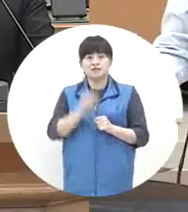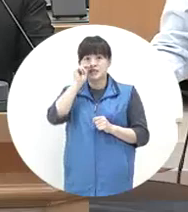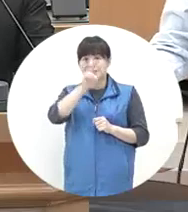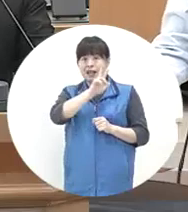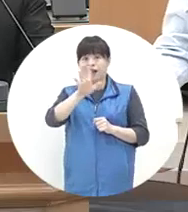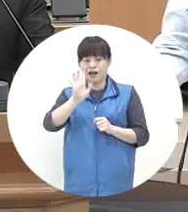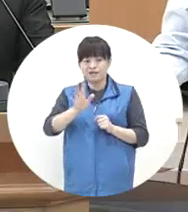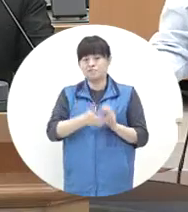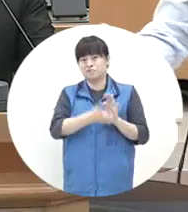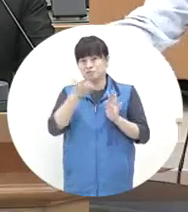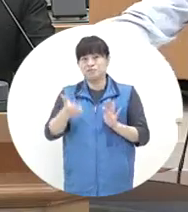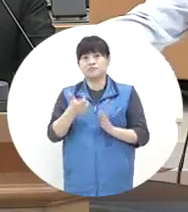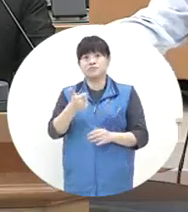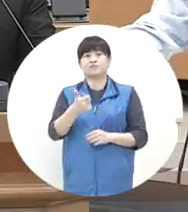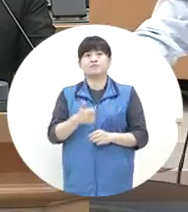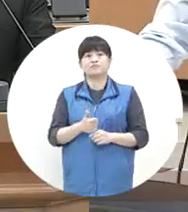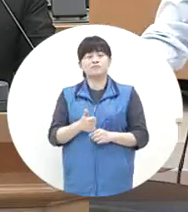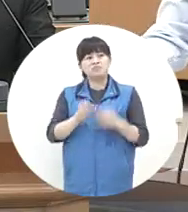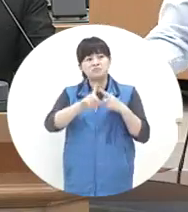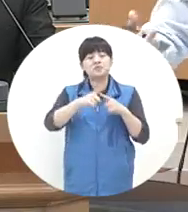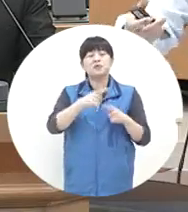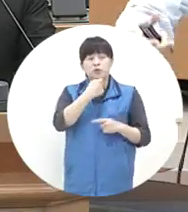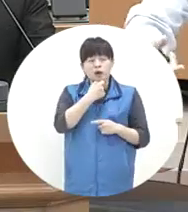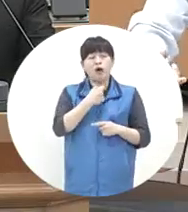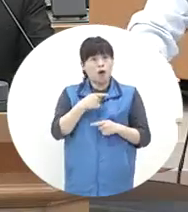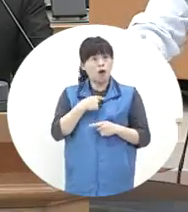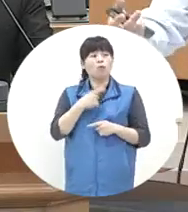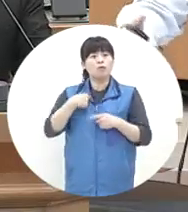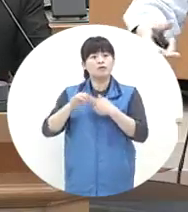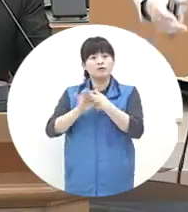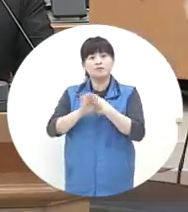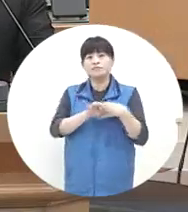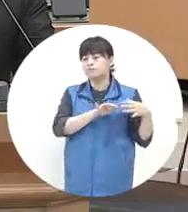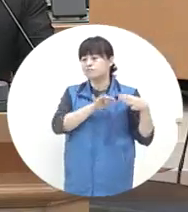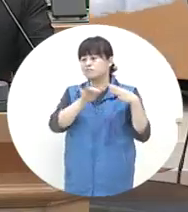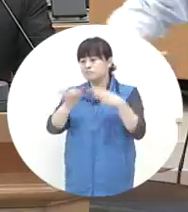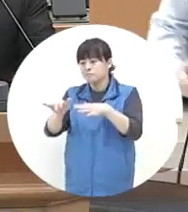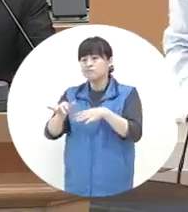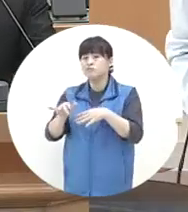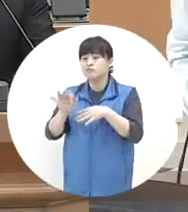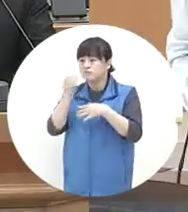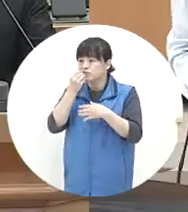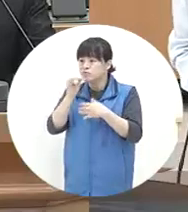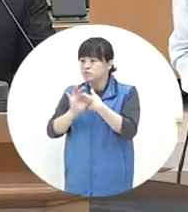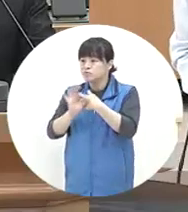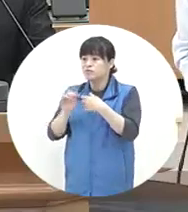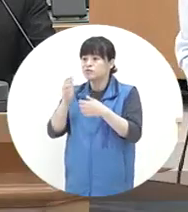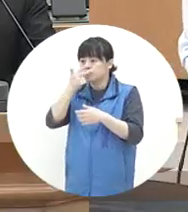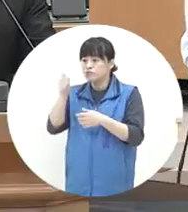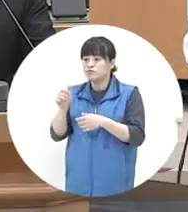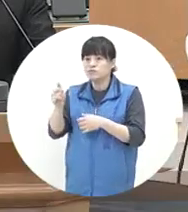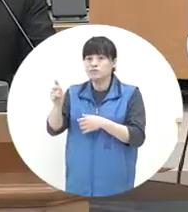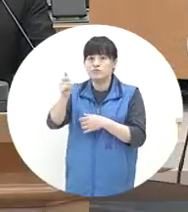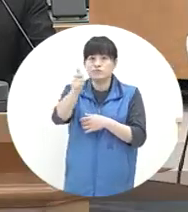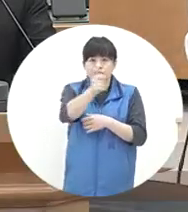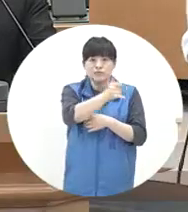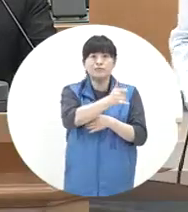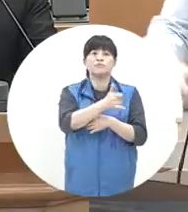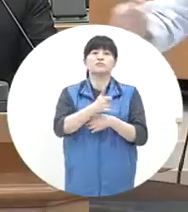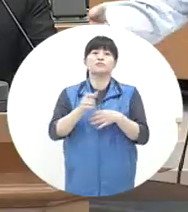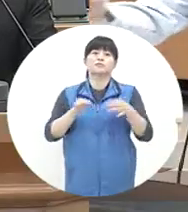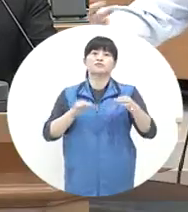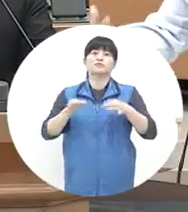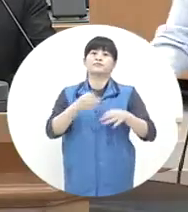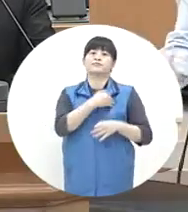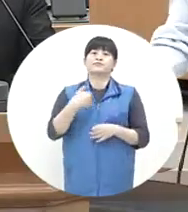的摊商过来好、哦、啊人家会愿意说诶、欸、哦我来试试看那来试试看就会顺便其他的摊商都会照顾到他们的生意嘛齁、